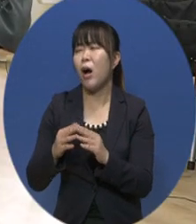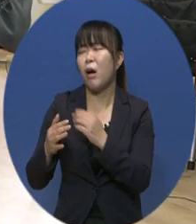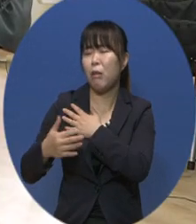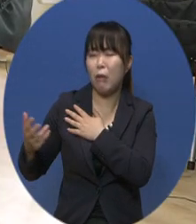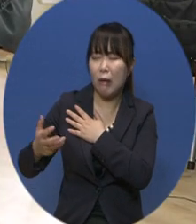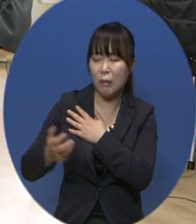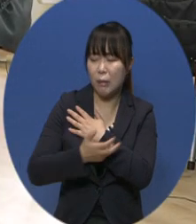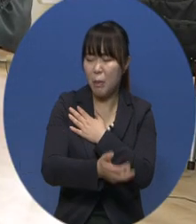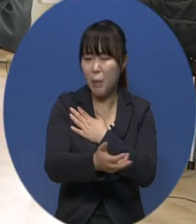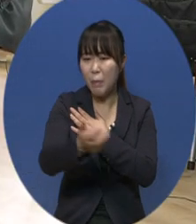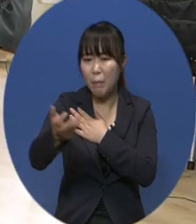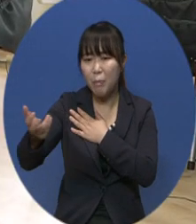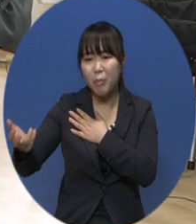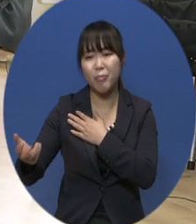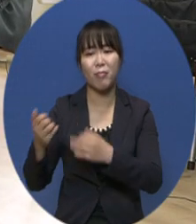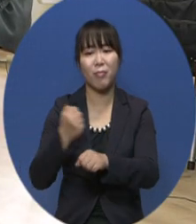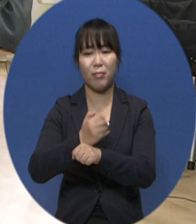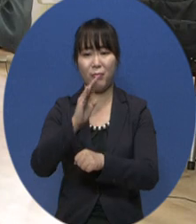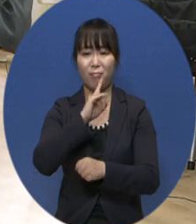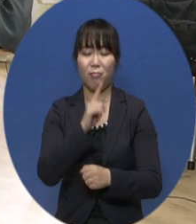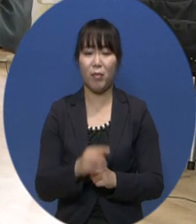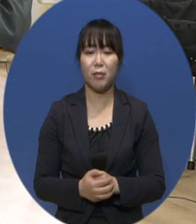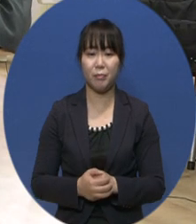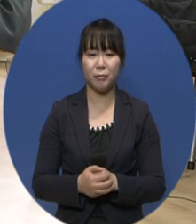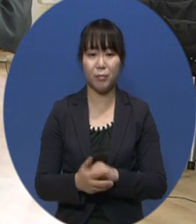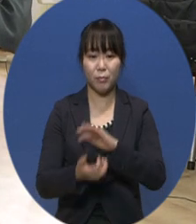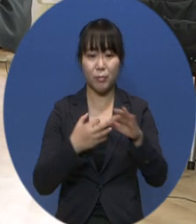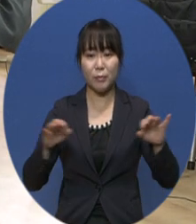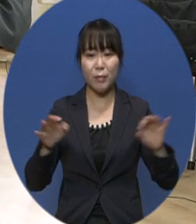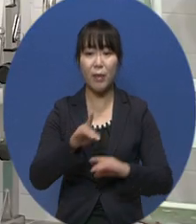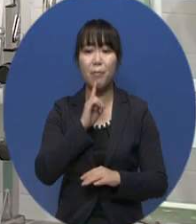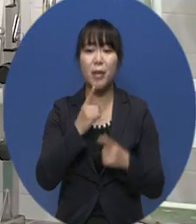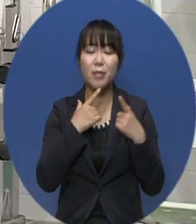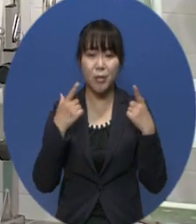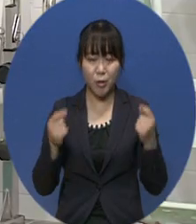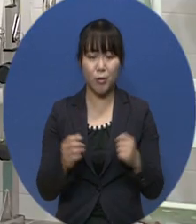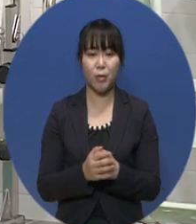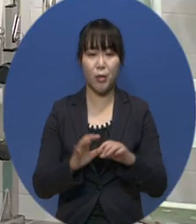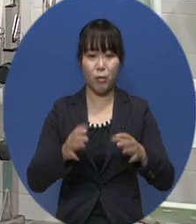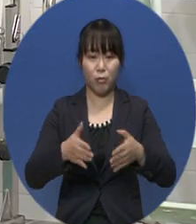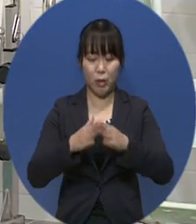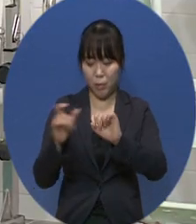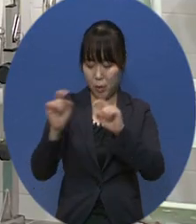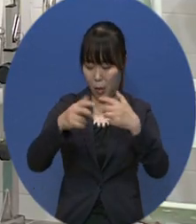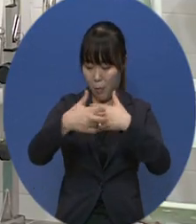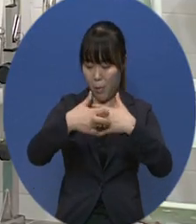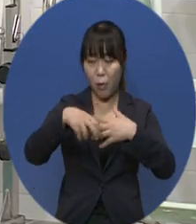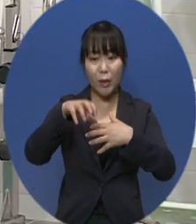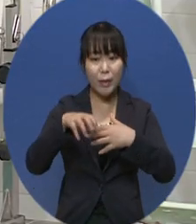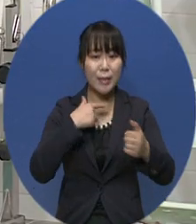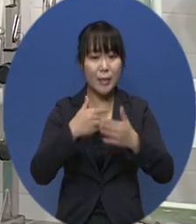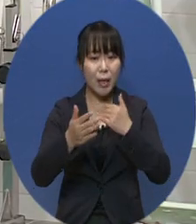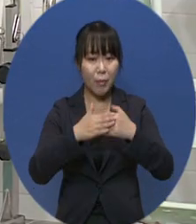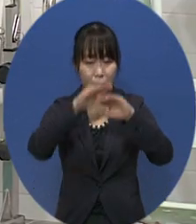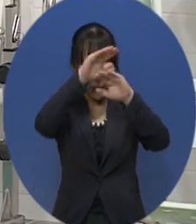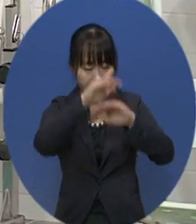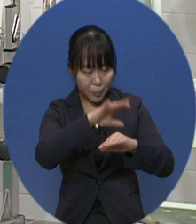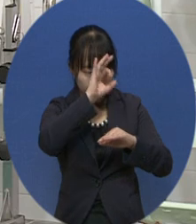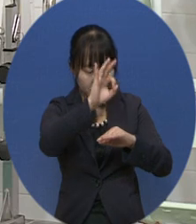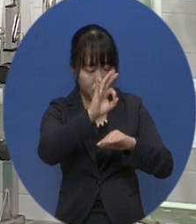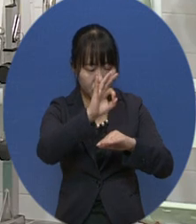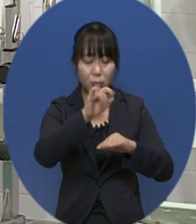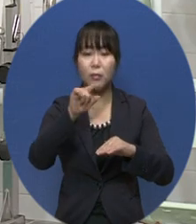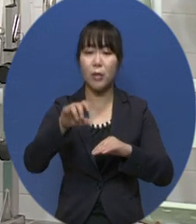네. 그래서 제가 아까 잠깐 말씀드렸지만 네. 국립재활병원의 어떤 그 체험 수기를 보니까 네.